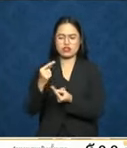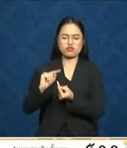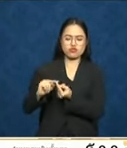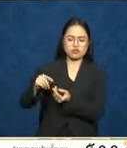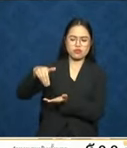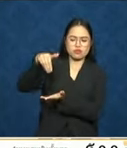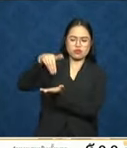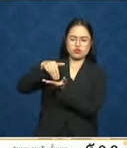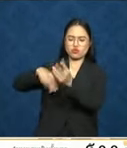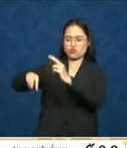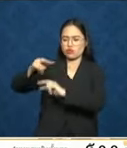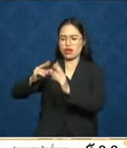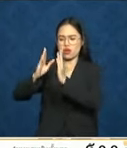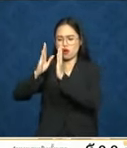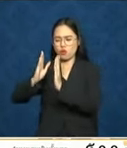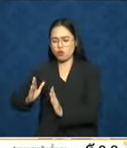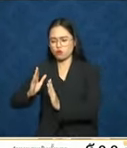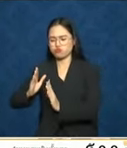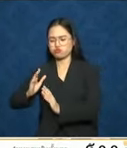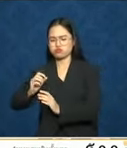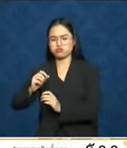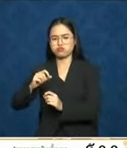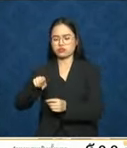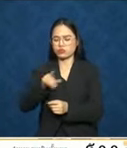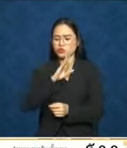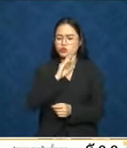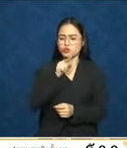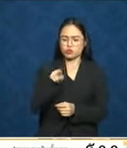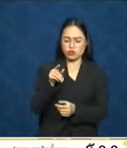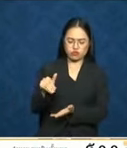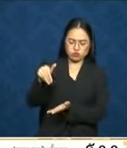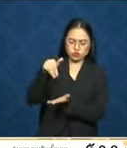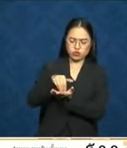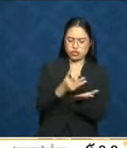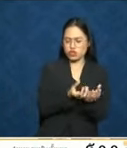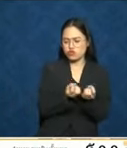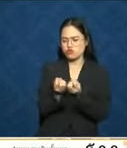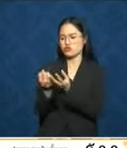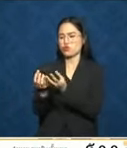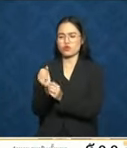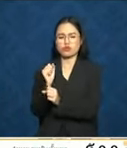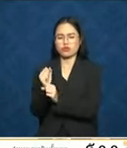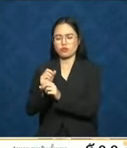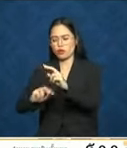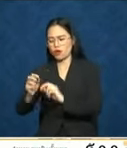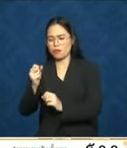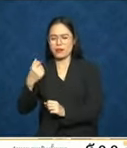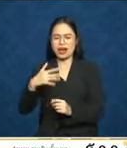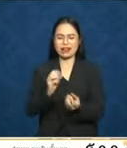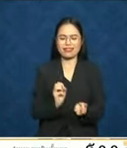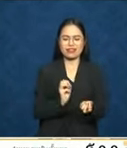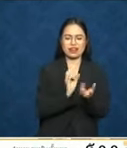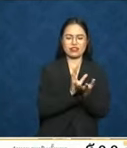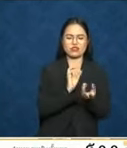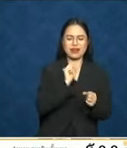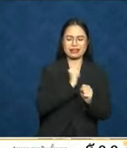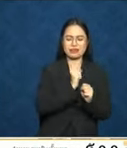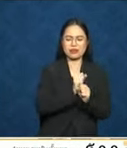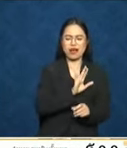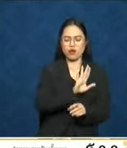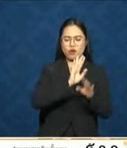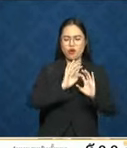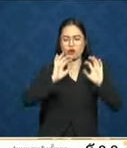มเด็จเจ้าพระยาการที่ไม่สามารถส่งผู้ป่วยเข้ารับการรักษาได้ทันทีนั้นมันสะท้อนให้เห็นถึงความล้มเหลวของรัฐบาล